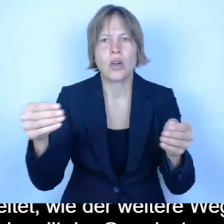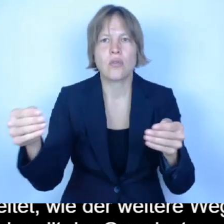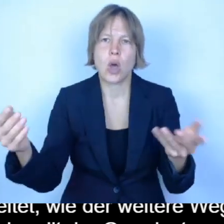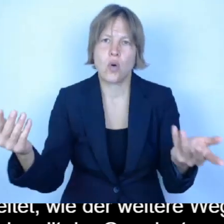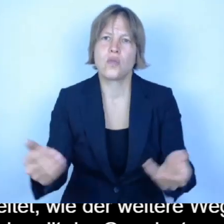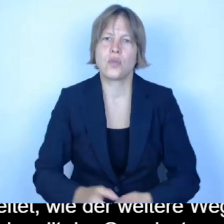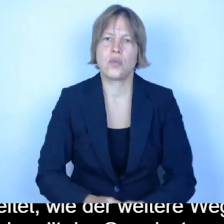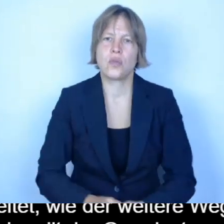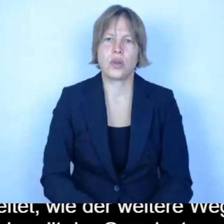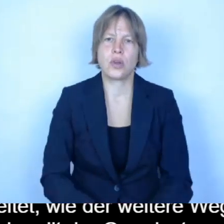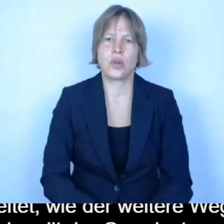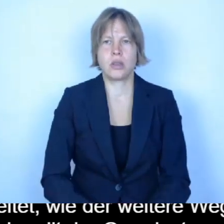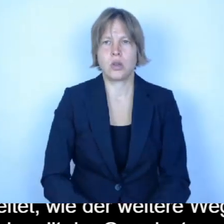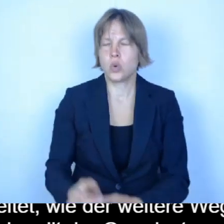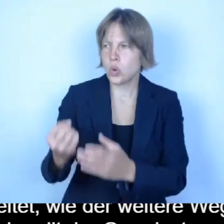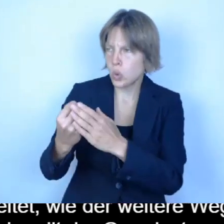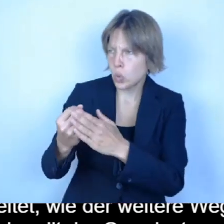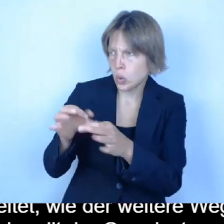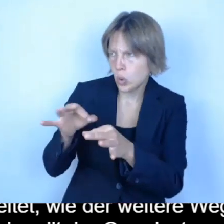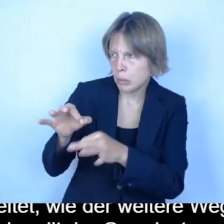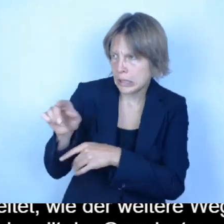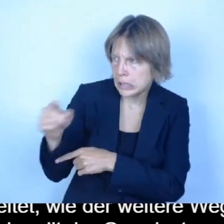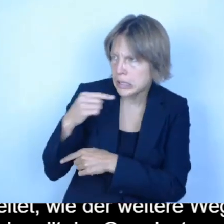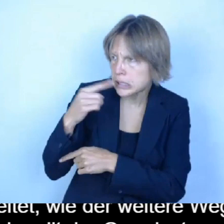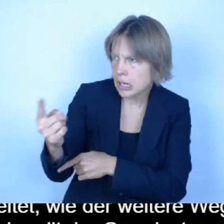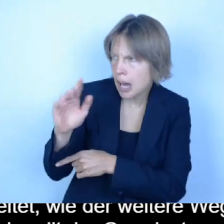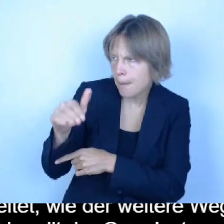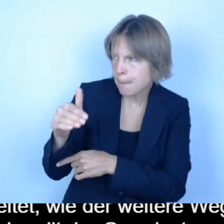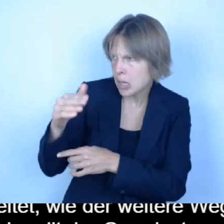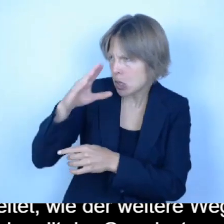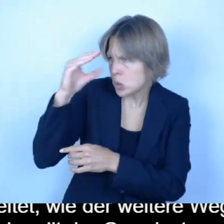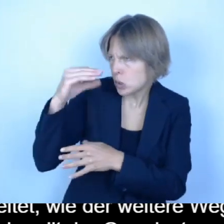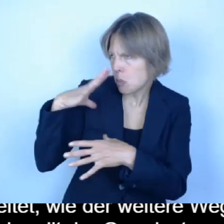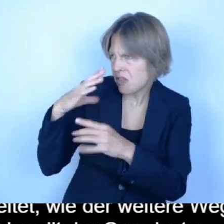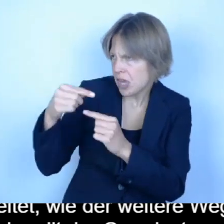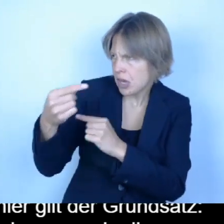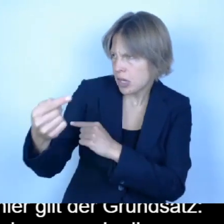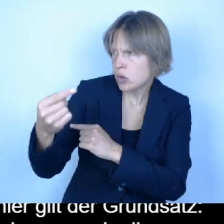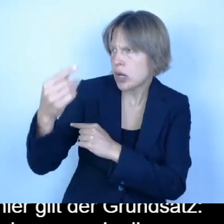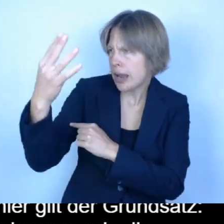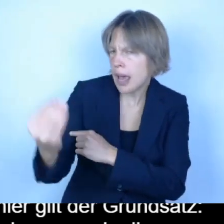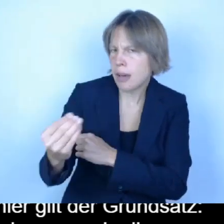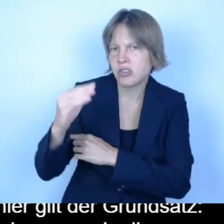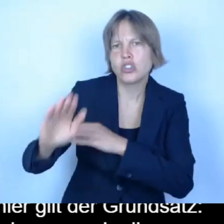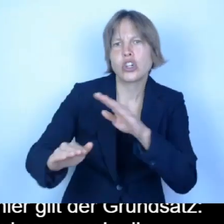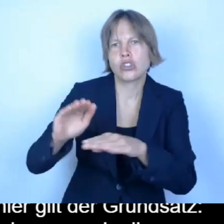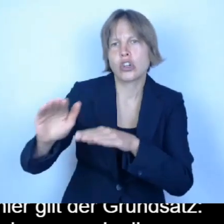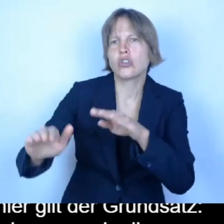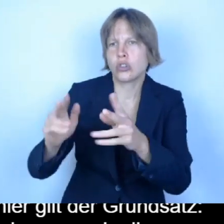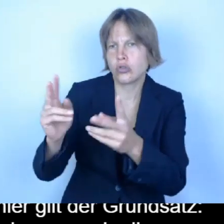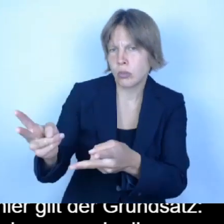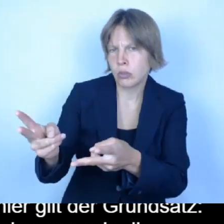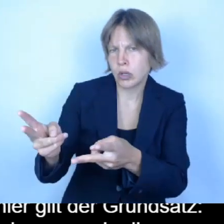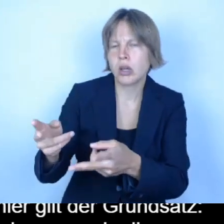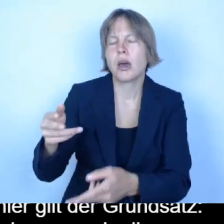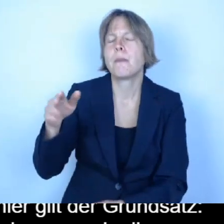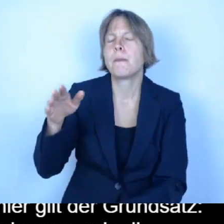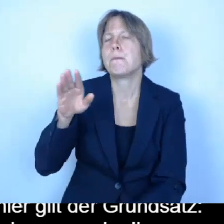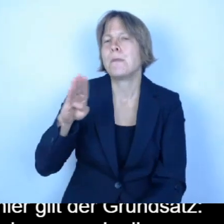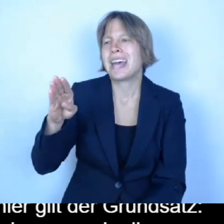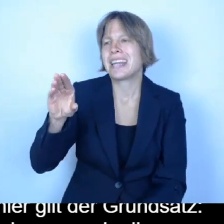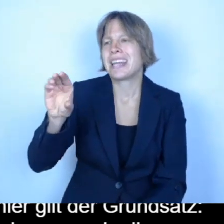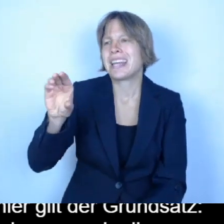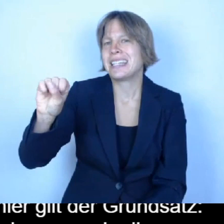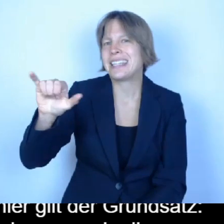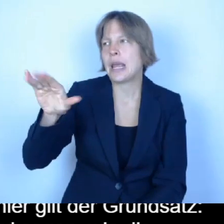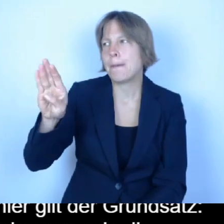ab den Sommerferien und danach Herbst zu sehen. Da wird der Bernd Ziebler noch was dazu sagen. Auch da gilt der Grundsatz, schrittweise, besonnen, Stück